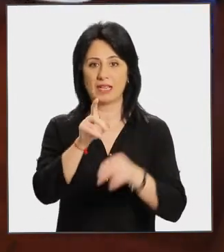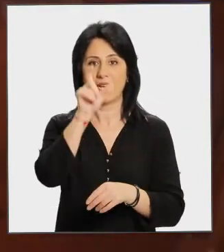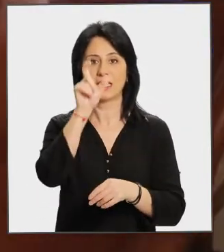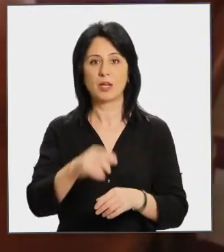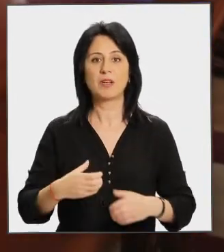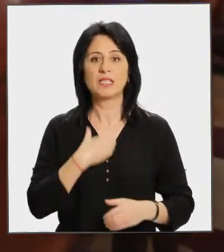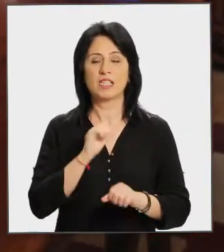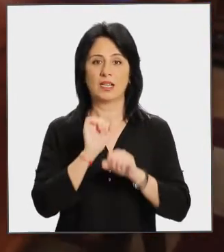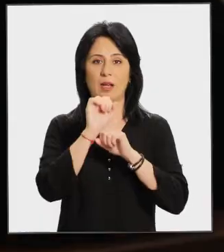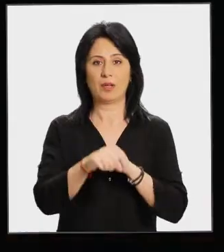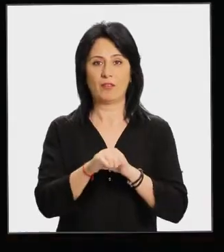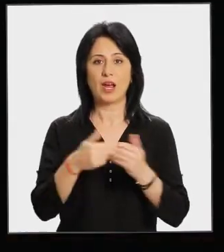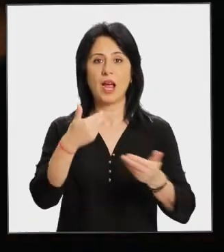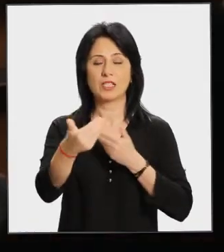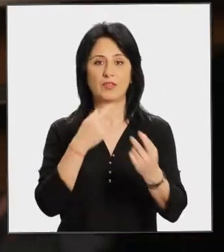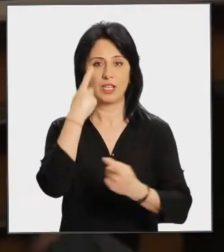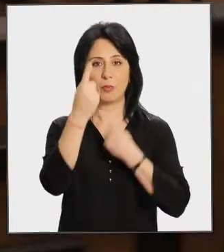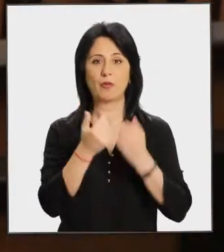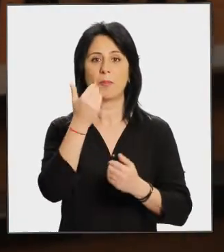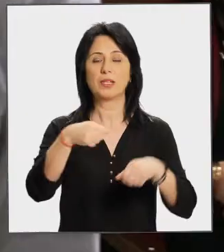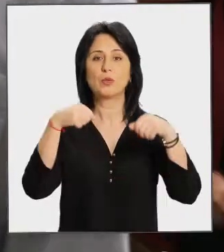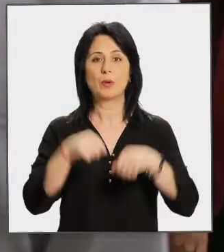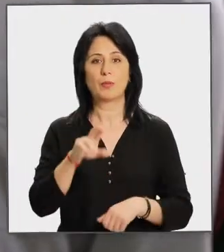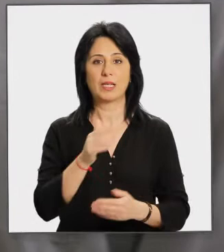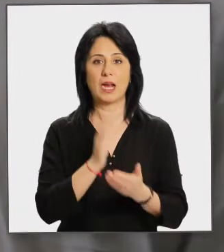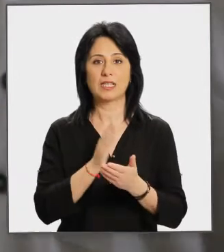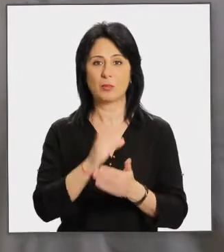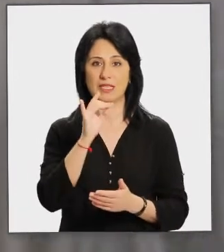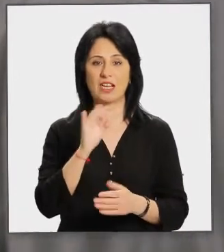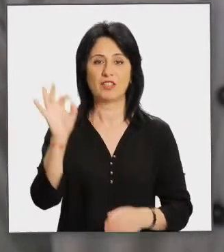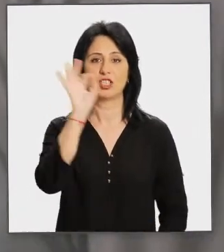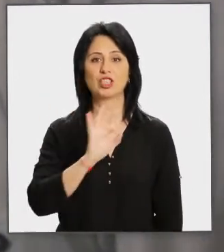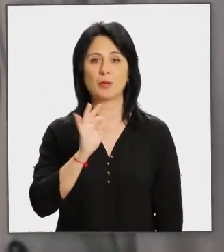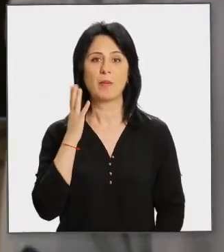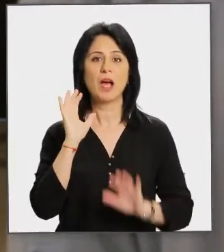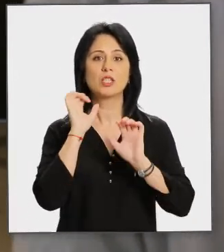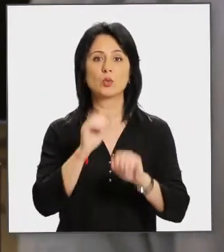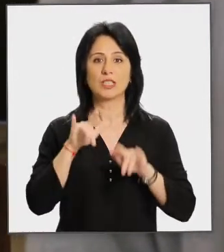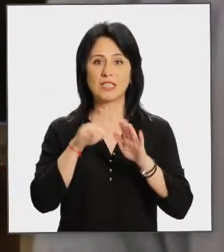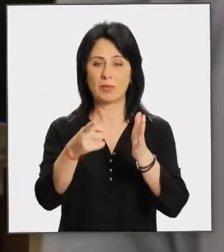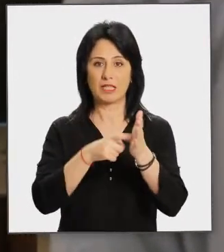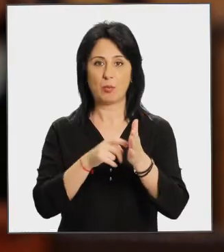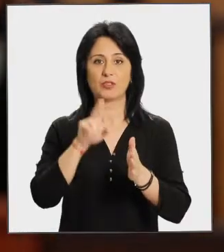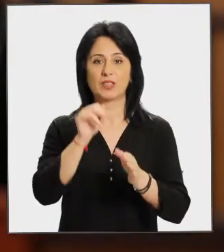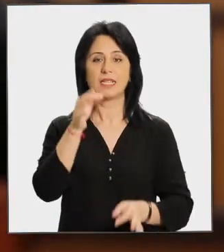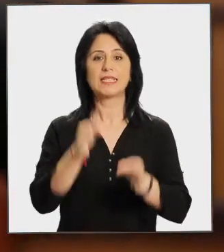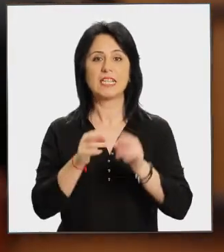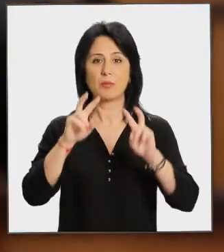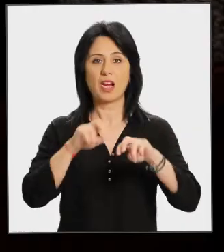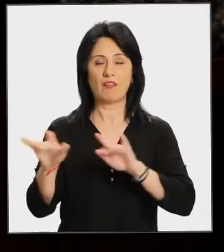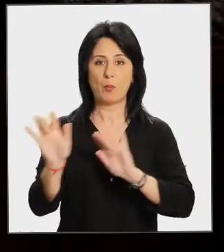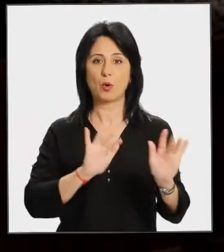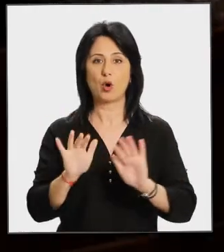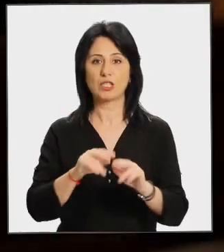ეხმარებიან დაზარალებულს სტრესთან გამკლავებაში. აწვდიან ინფორმაციას მათი უფლებებისა და არსებული სერვისების შესახებ. მხარს უჭერენ საქმის გამოძიებისა და